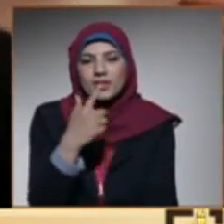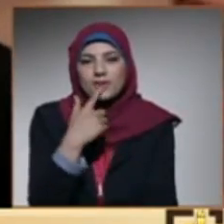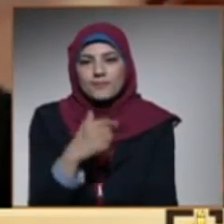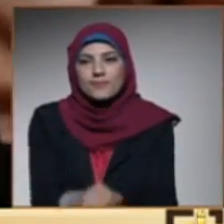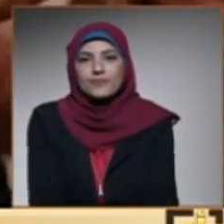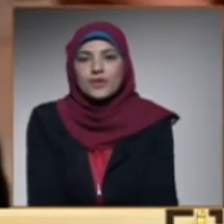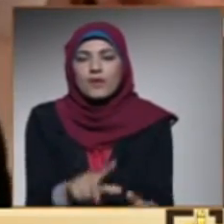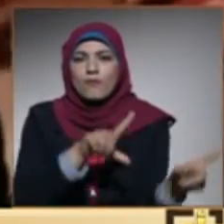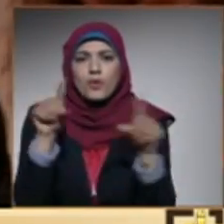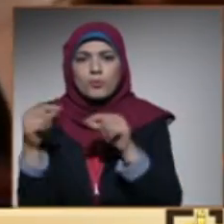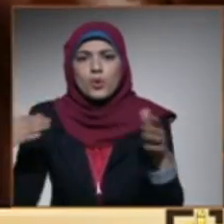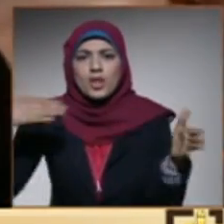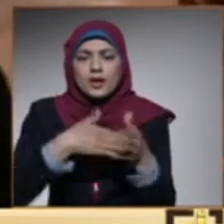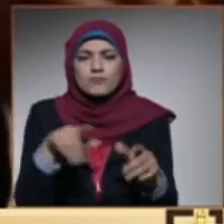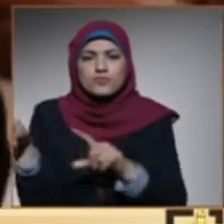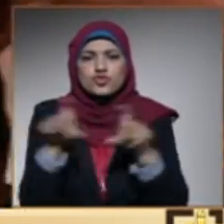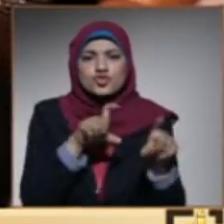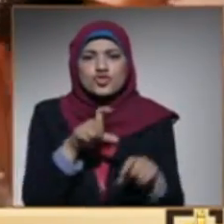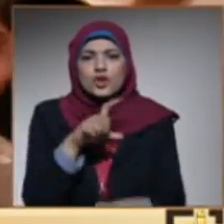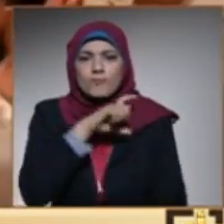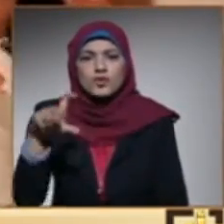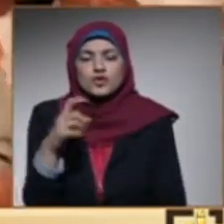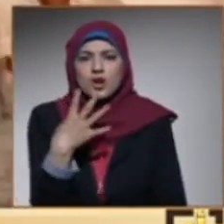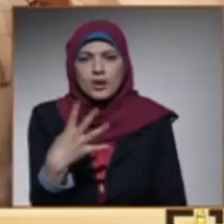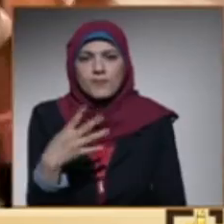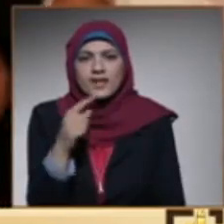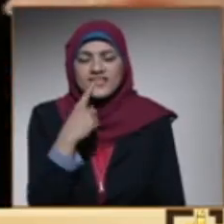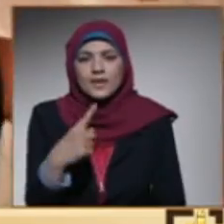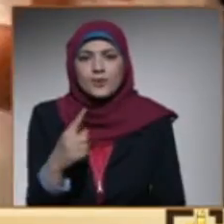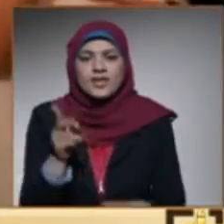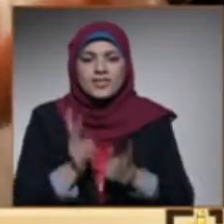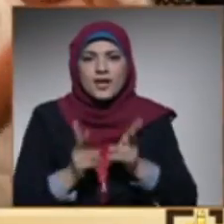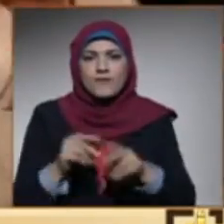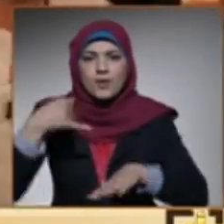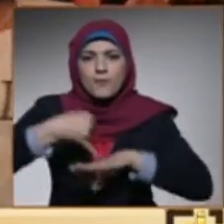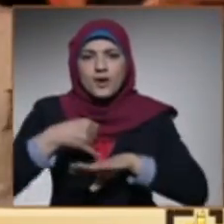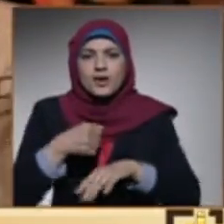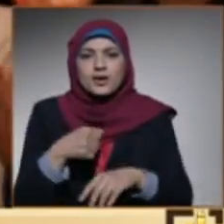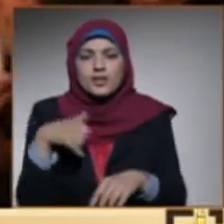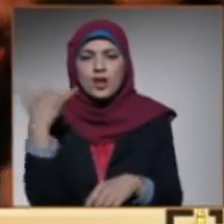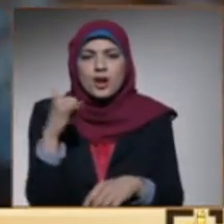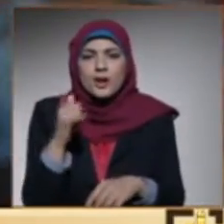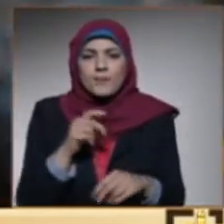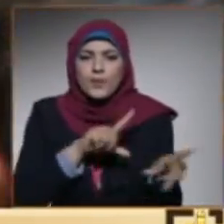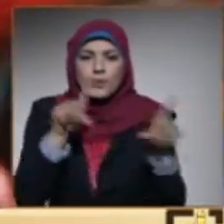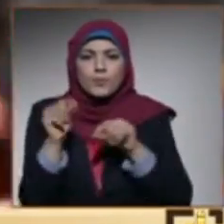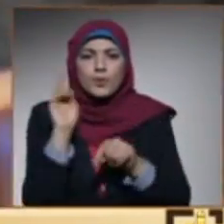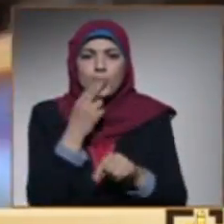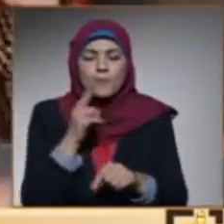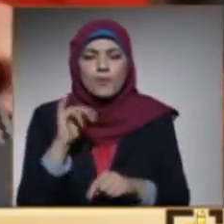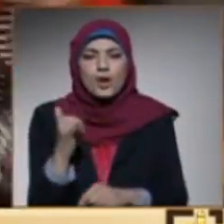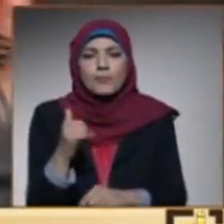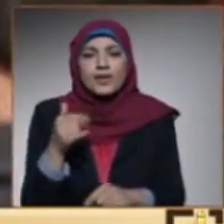في الأسبوع الأخير من شهر أبريل سنويا تحتفل المنطقة العربية بأسبوع الأصم العربي، بناء